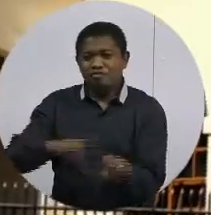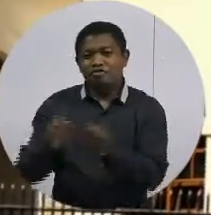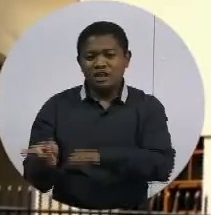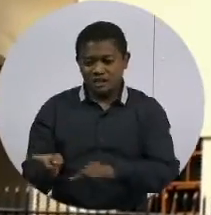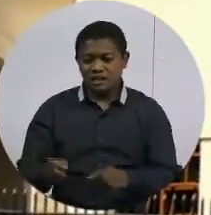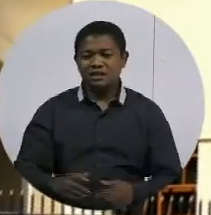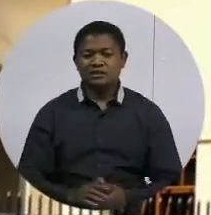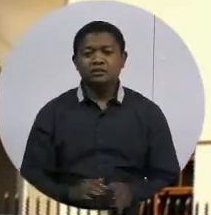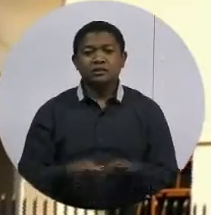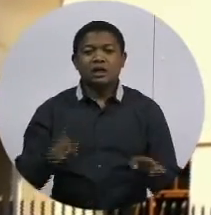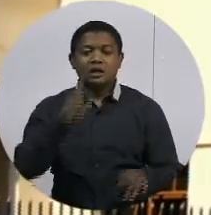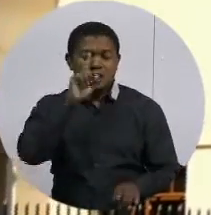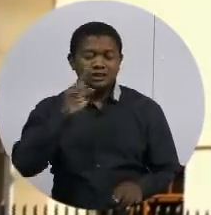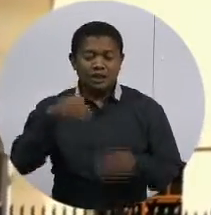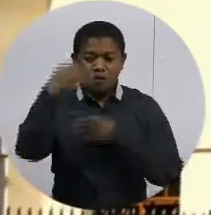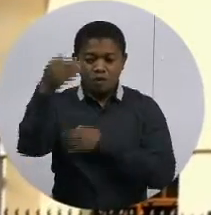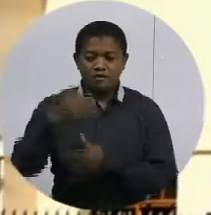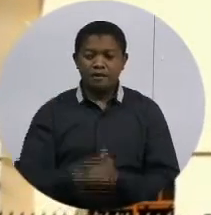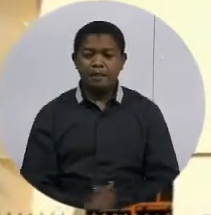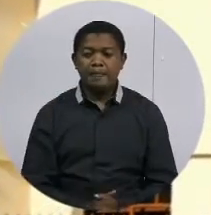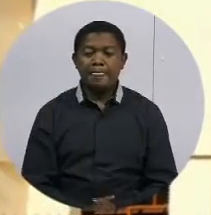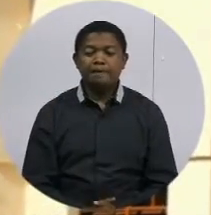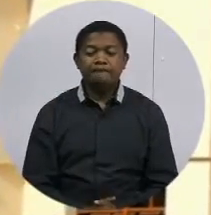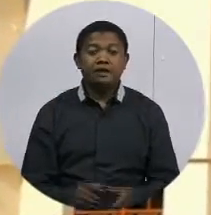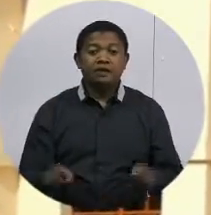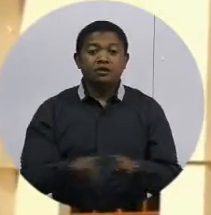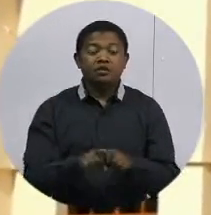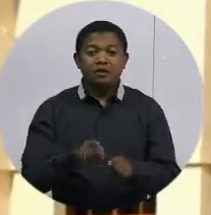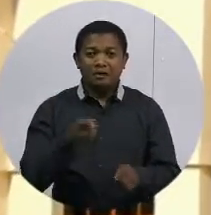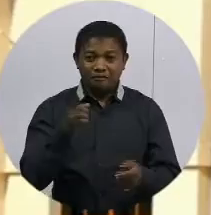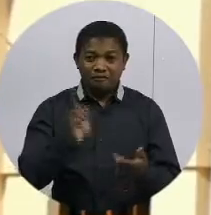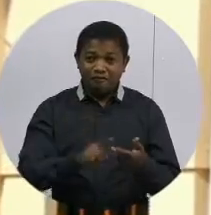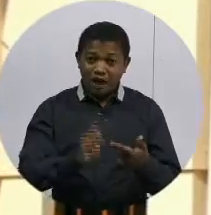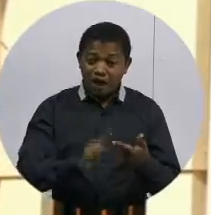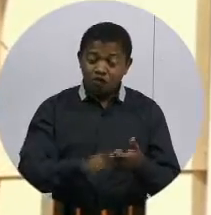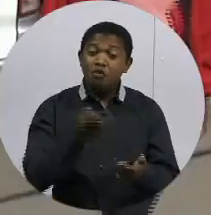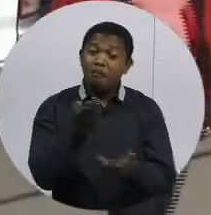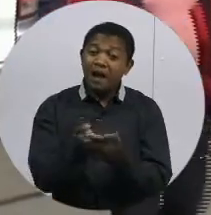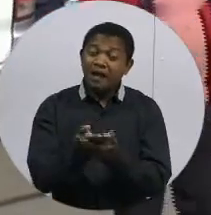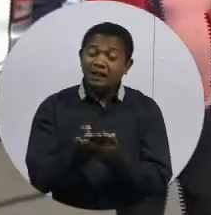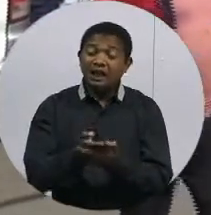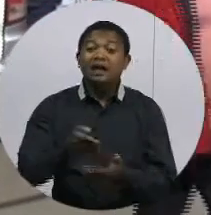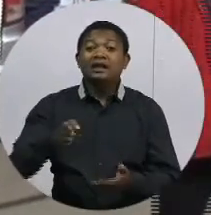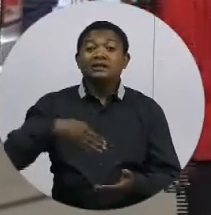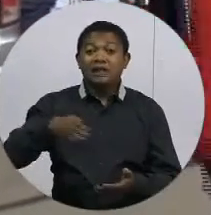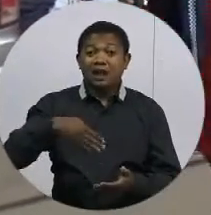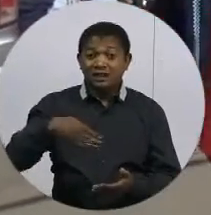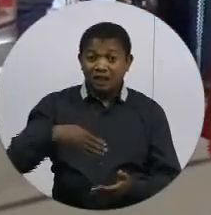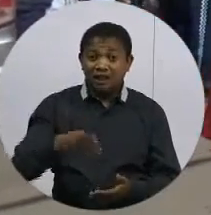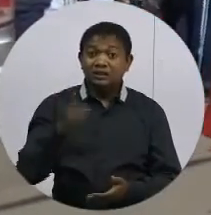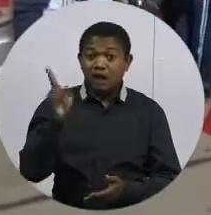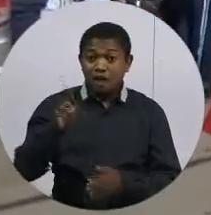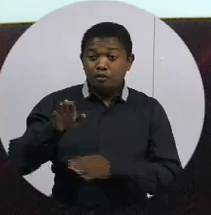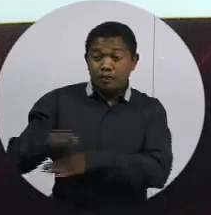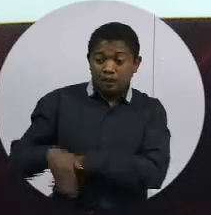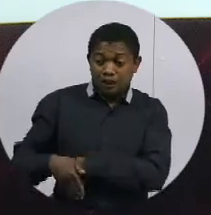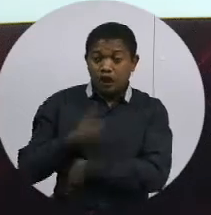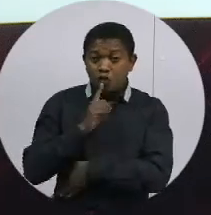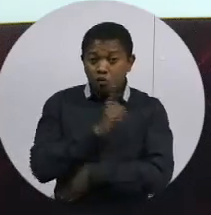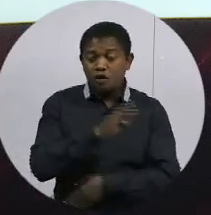ny fangatahana mila lalana any ambeny tanàny zany raha ny fanazavana azo avy eo anivon'ny BMH.